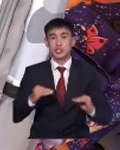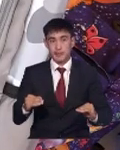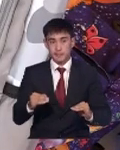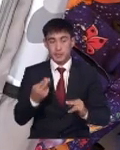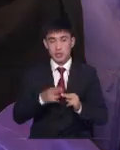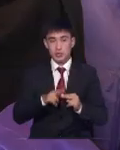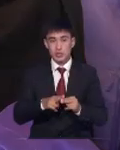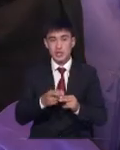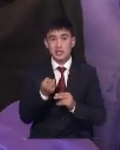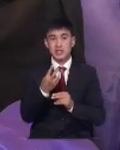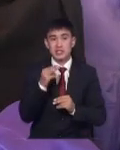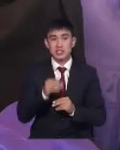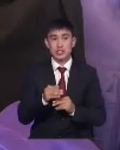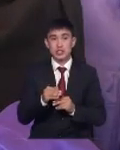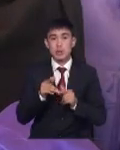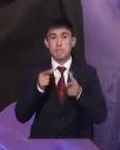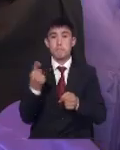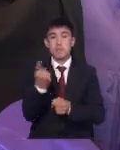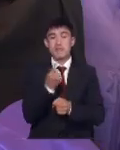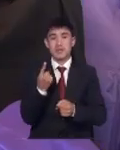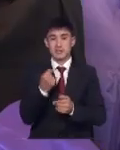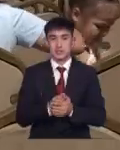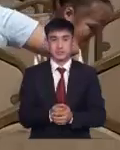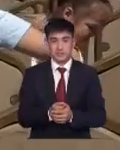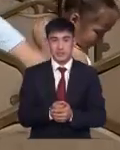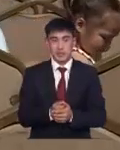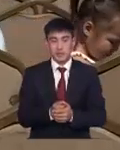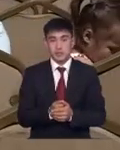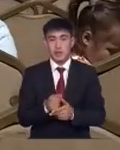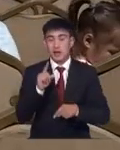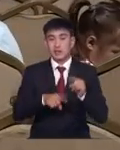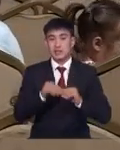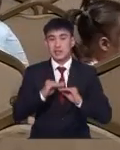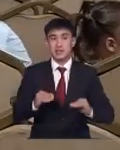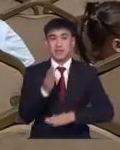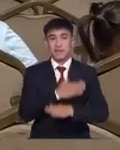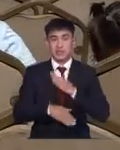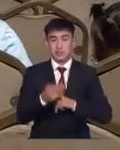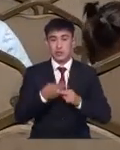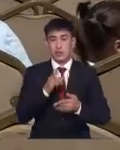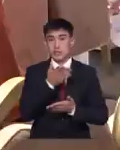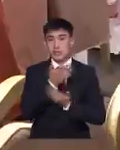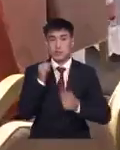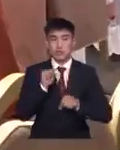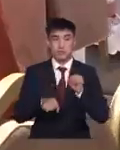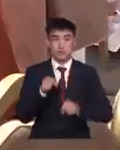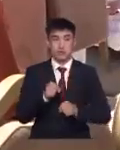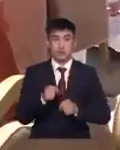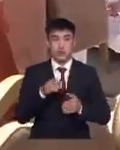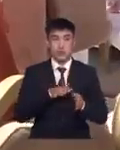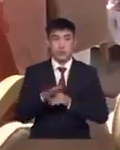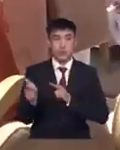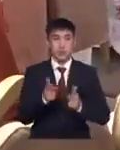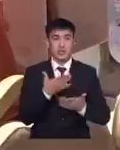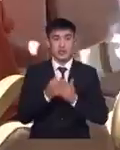из которых для 13 тысяч поход в школу стал первым шагом в мир знаний. Для родителей детей с инвалидностью, которые не имели возможности полностью